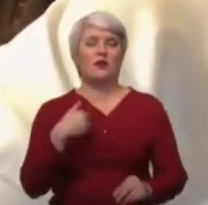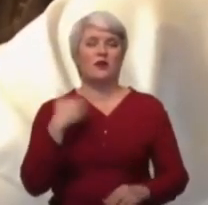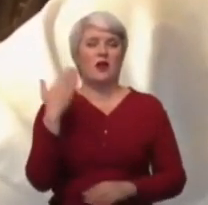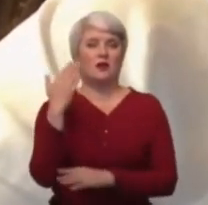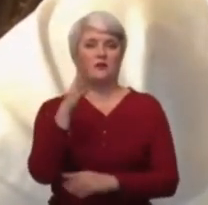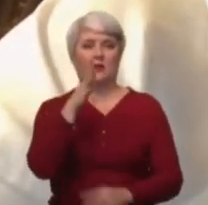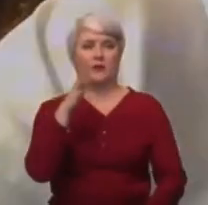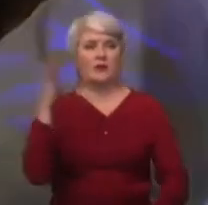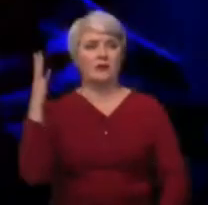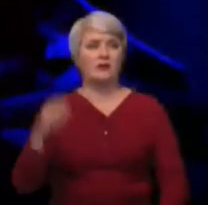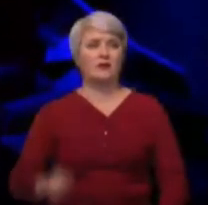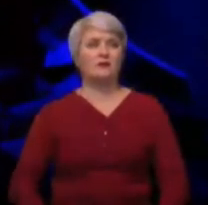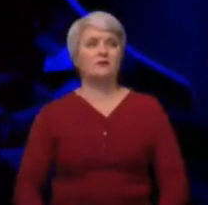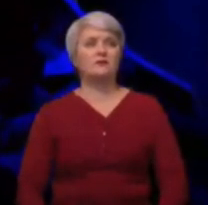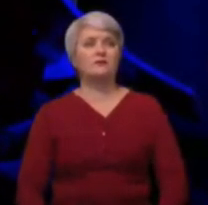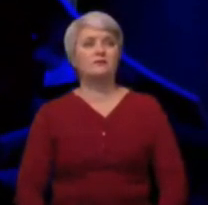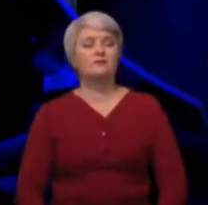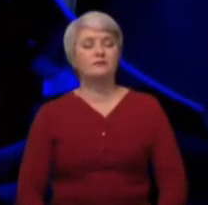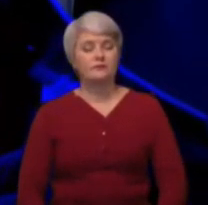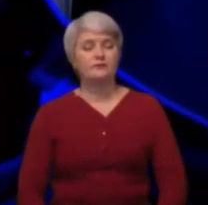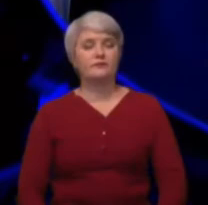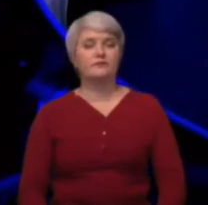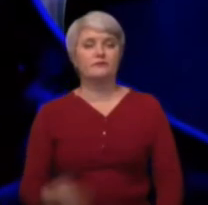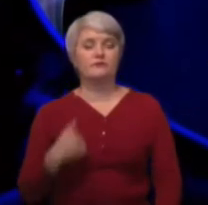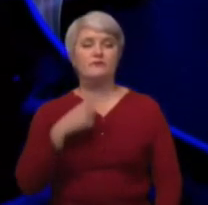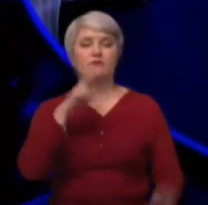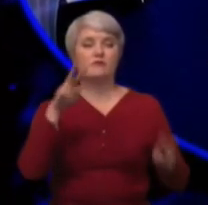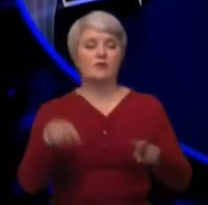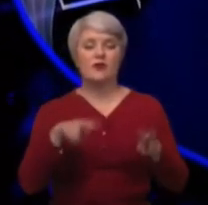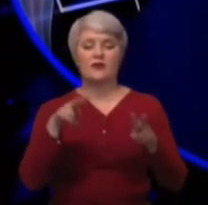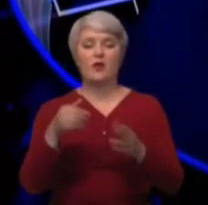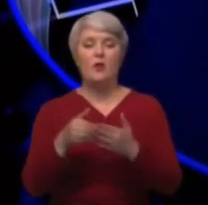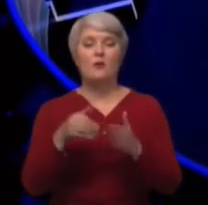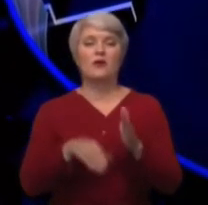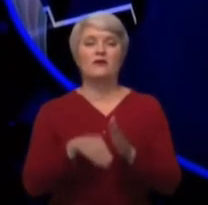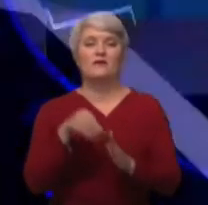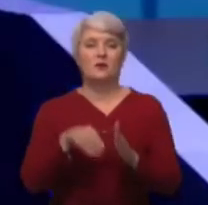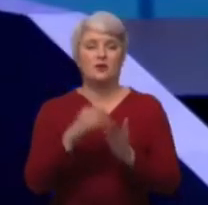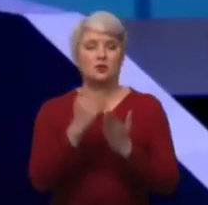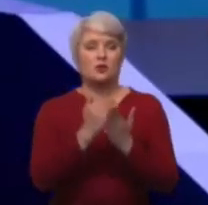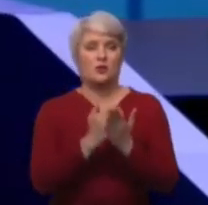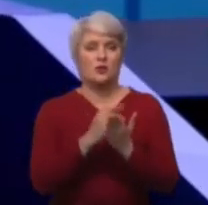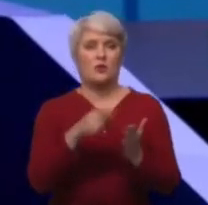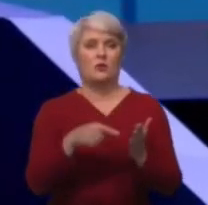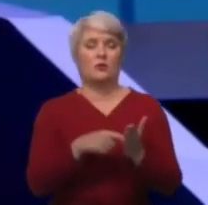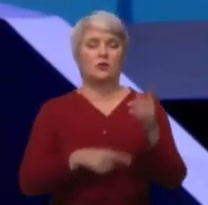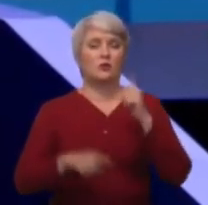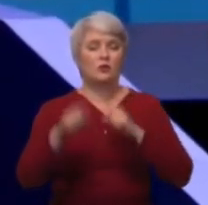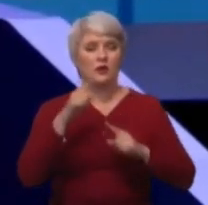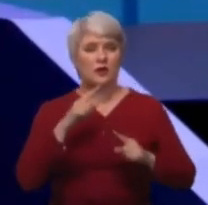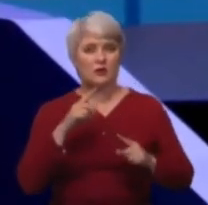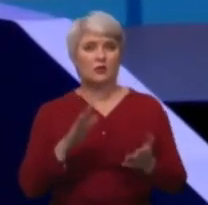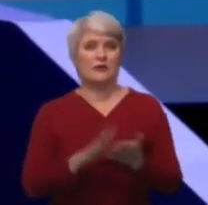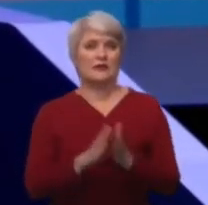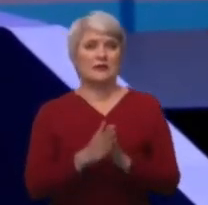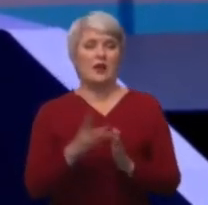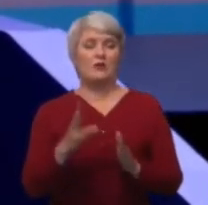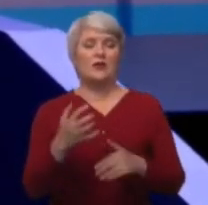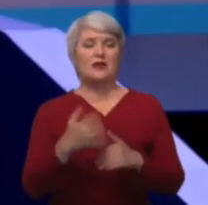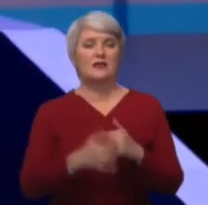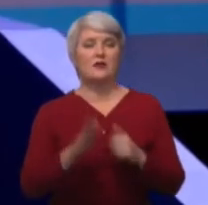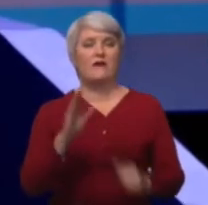5 років тому. До речі, я зараз передивляюсь передвиборчі рейтинги. Міську раду станом на